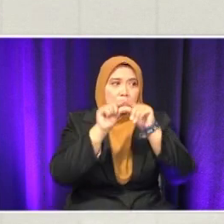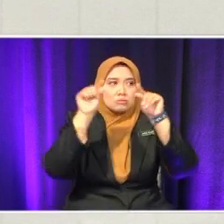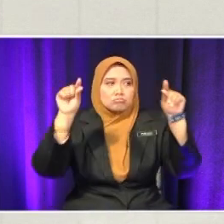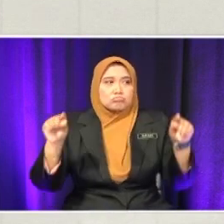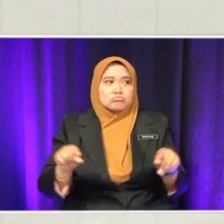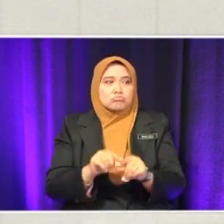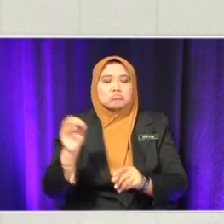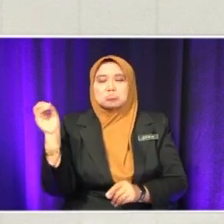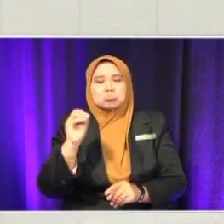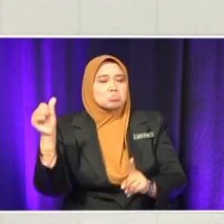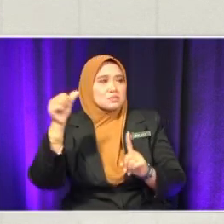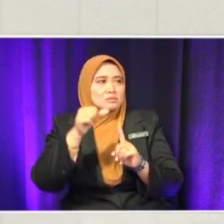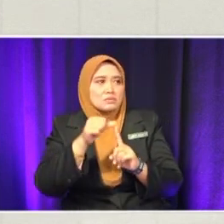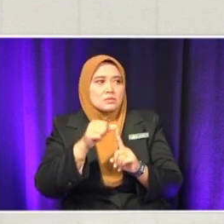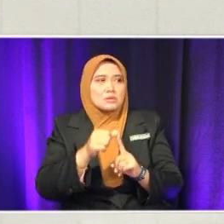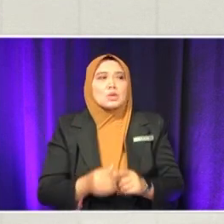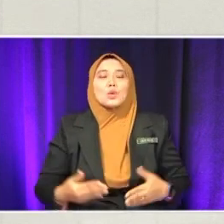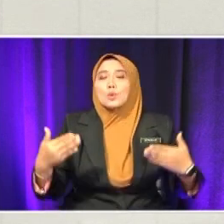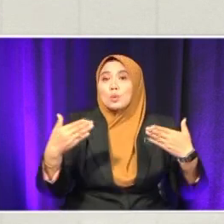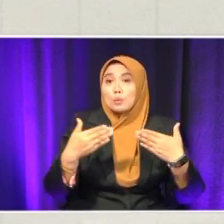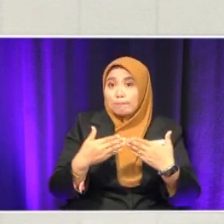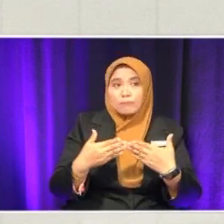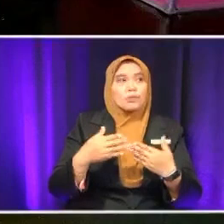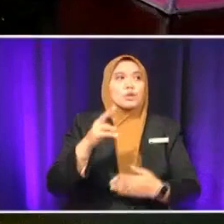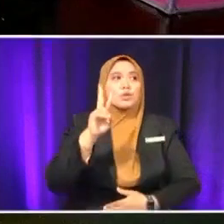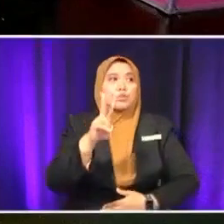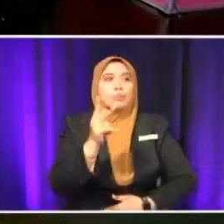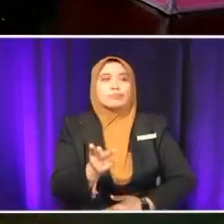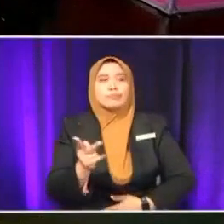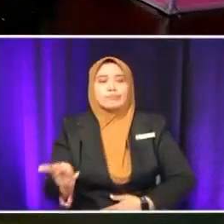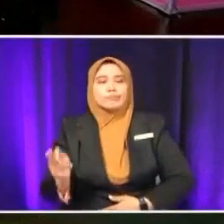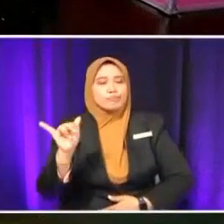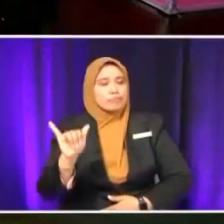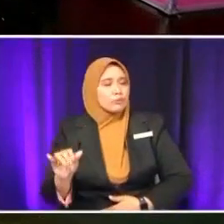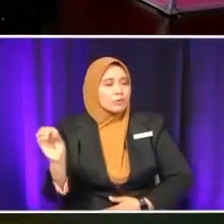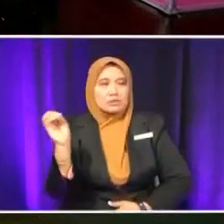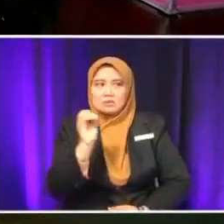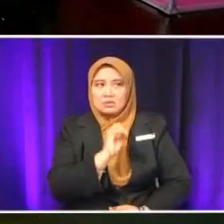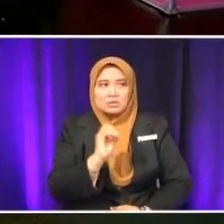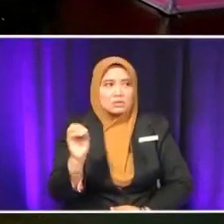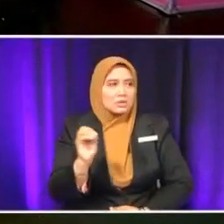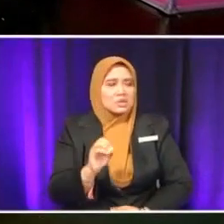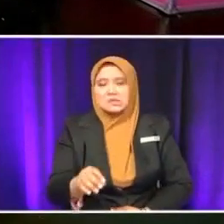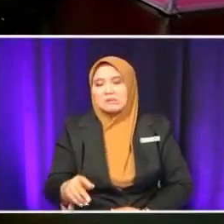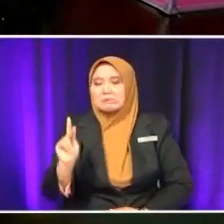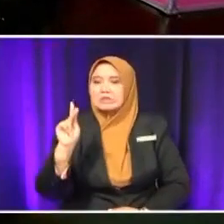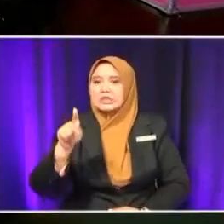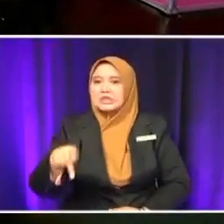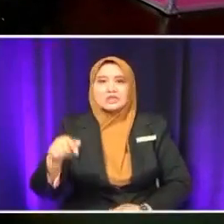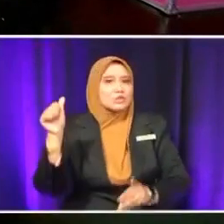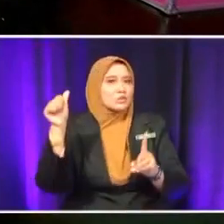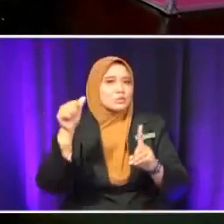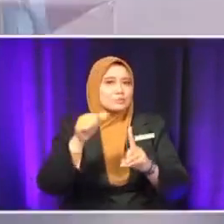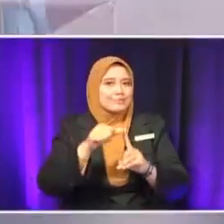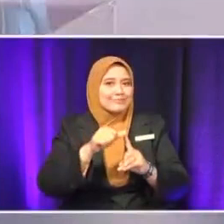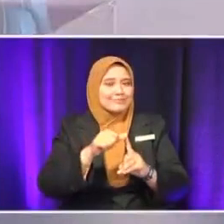yang tidak memerlukan arah. Ah, jadi jawapan Naim tepatlah tadi cikgu. Jawapan Naim tepat. Kita boleh bagi mata ganjaran untuk